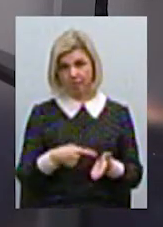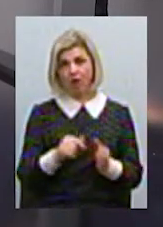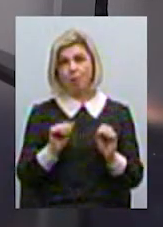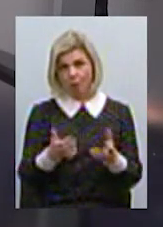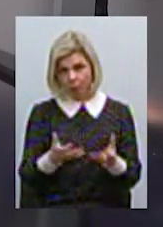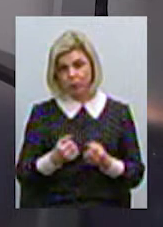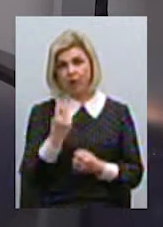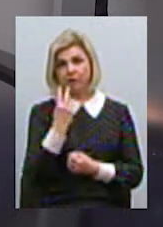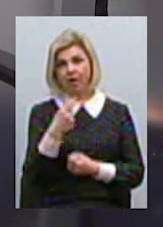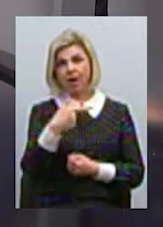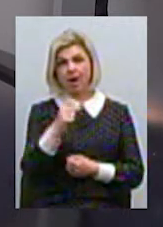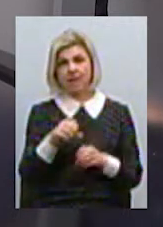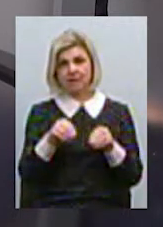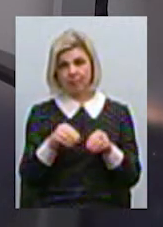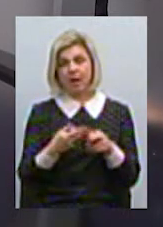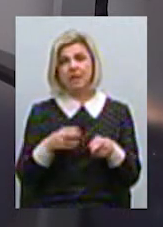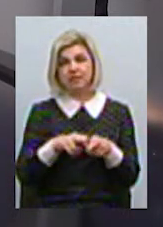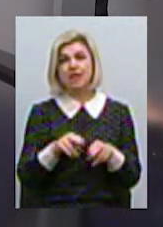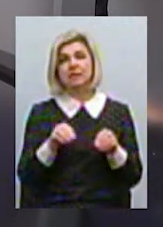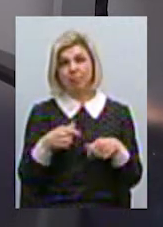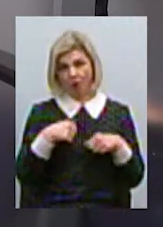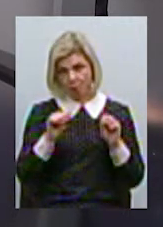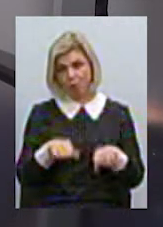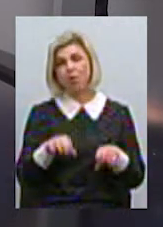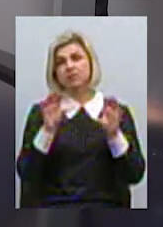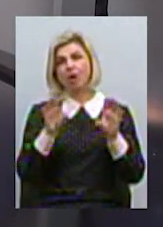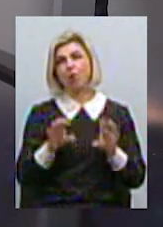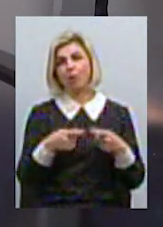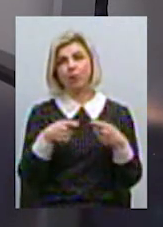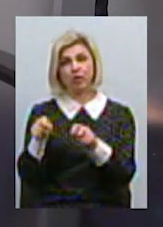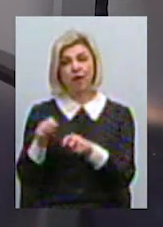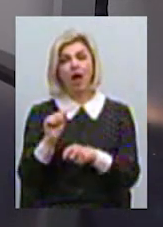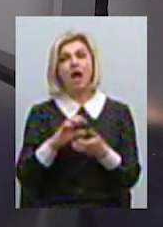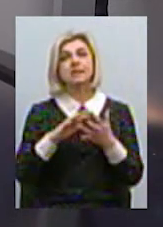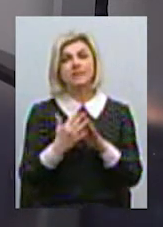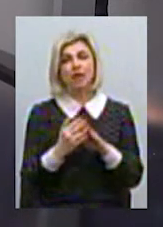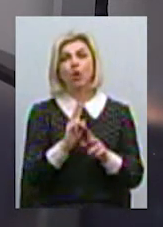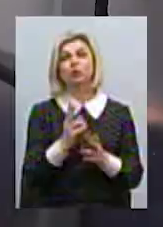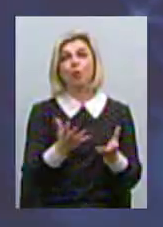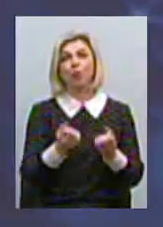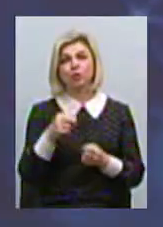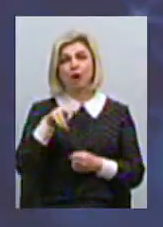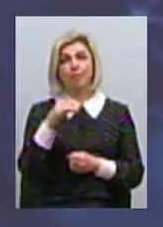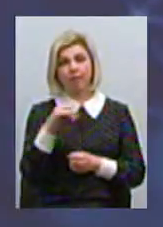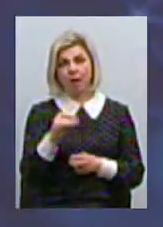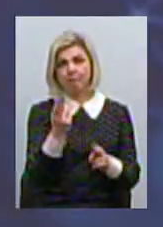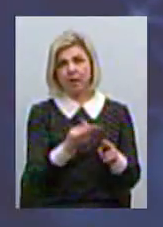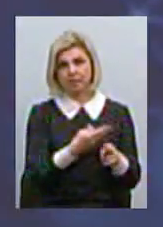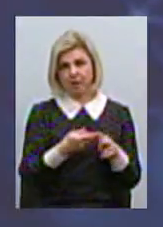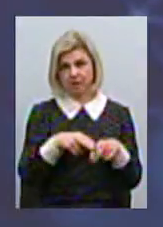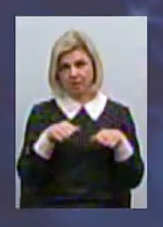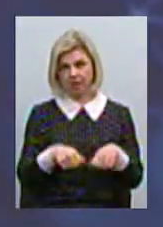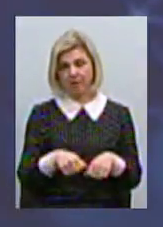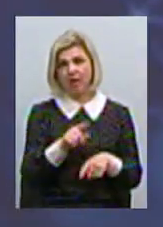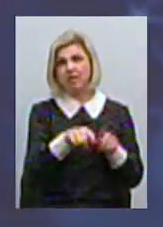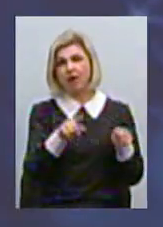землі. І цю землю я можу законно продати. А селянин, який отримав пай, сьогодні позбавлений цього права. Вже деякі